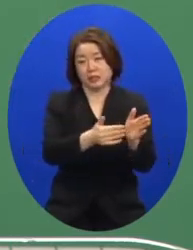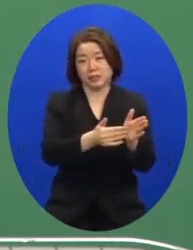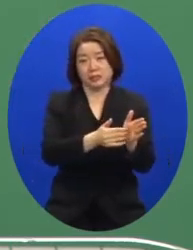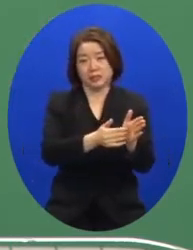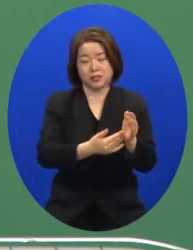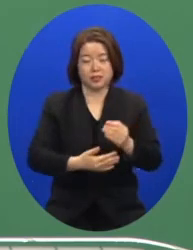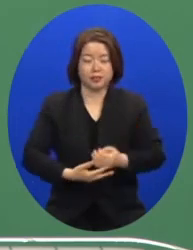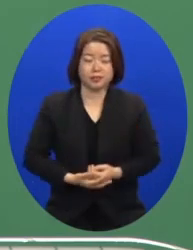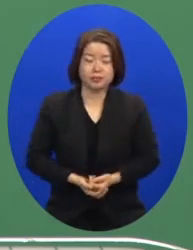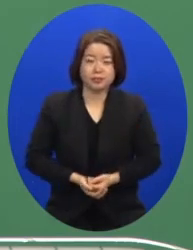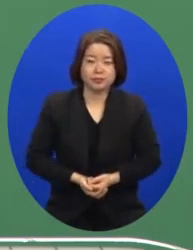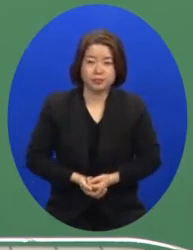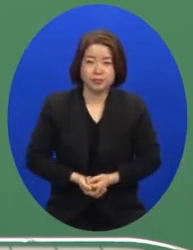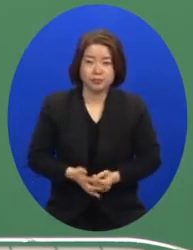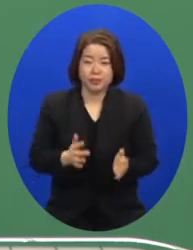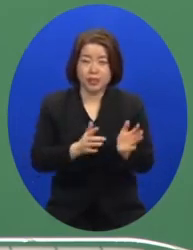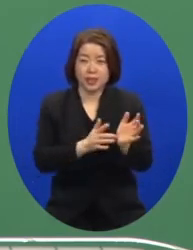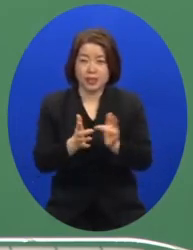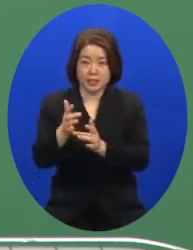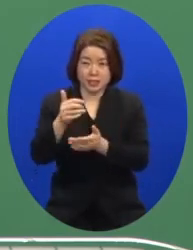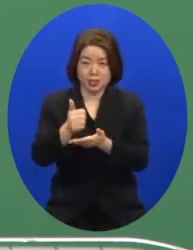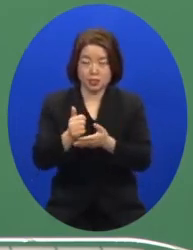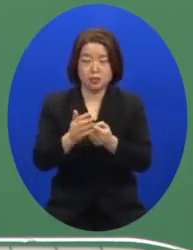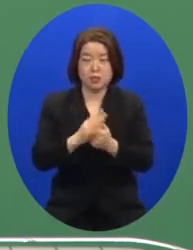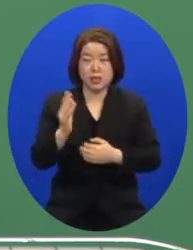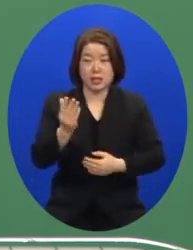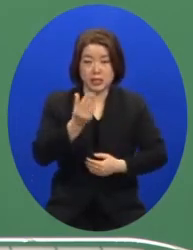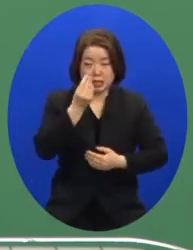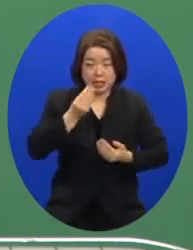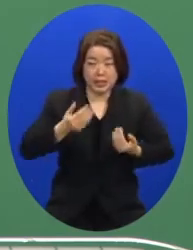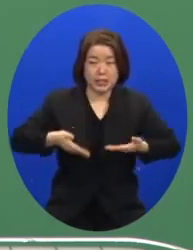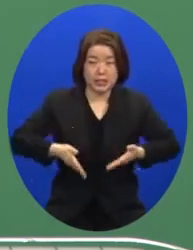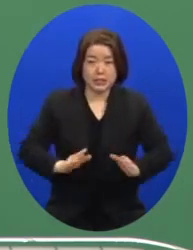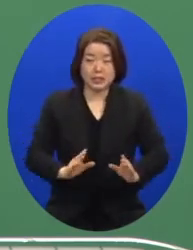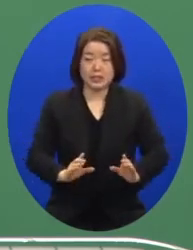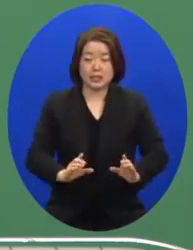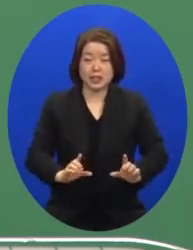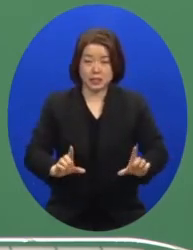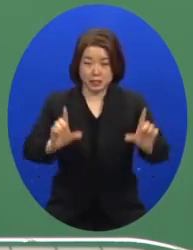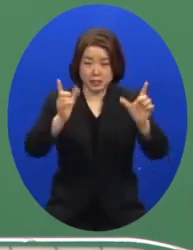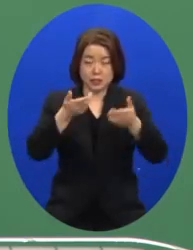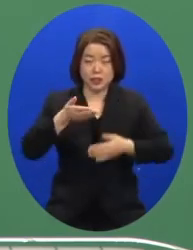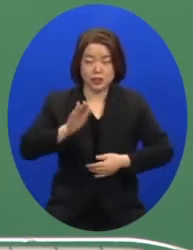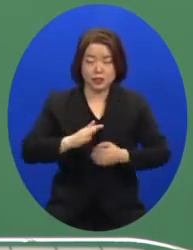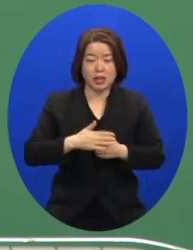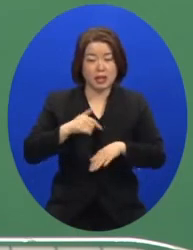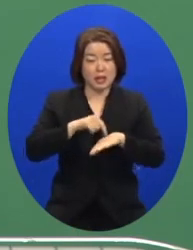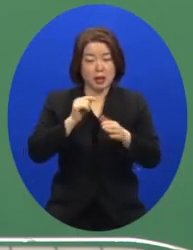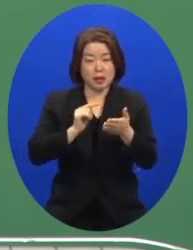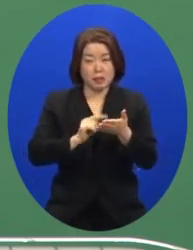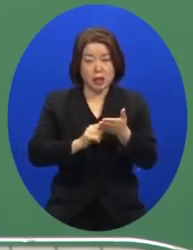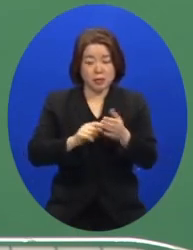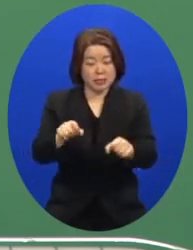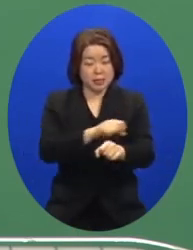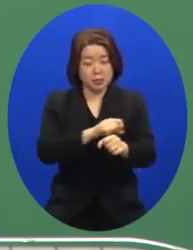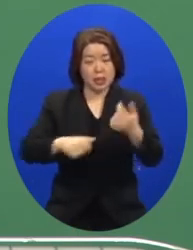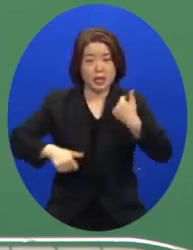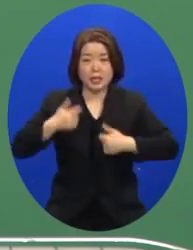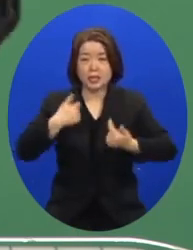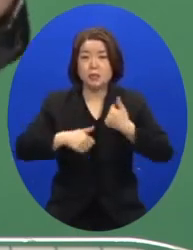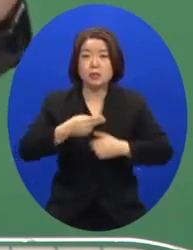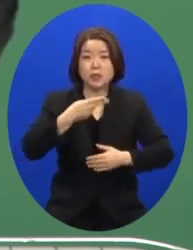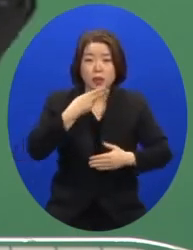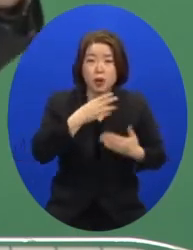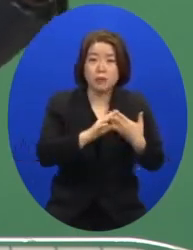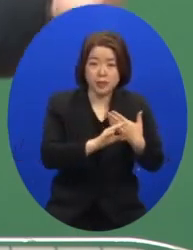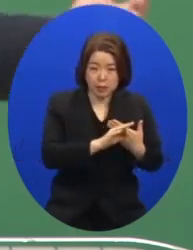됩니다 예수님의 성탄절이 인데 내 마음의 특별한 기쁨이 없다는 이야기는 그 성탄절은